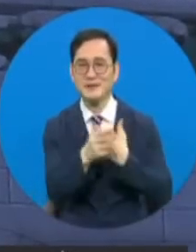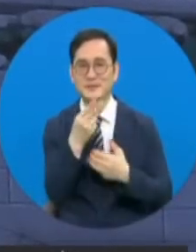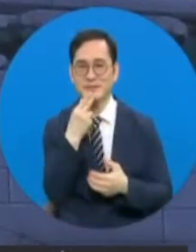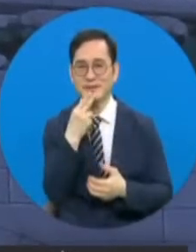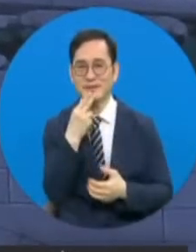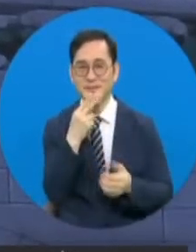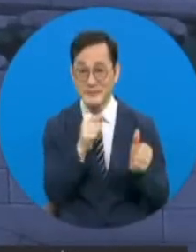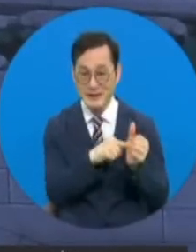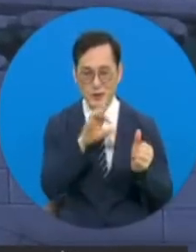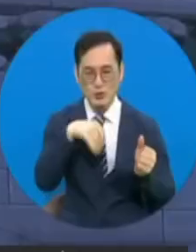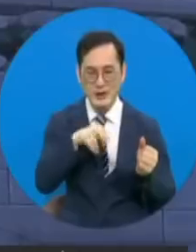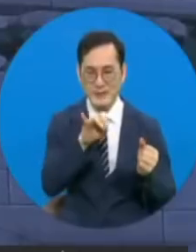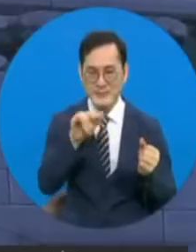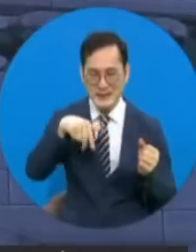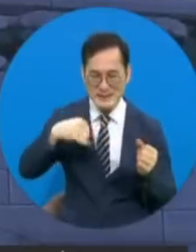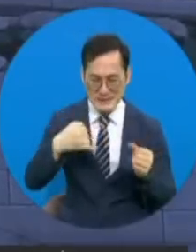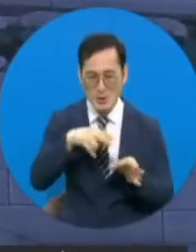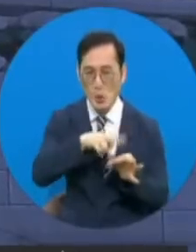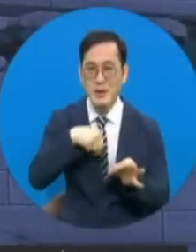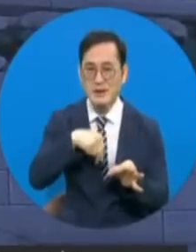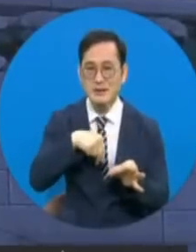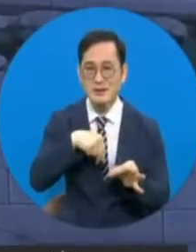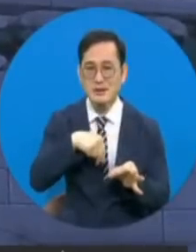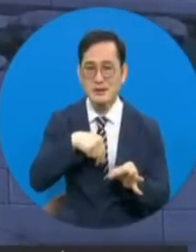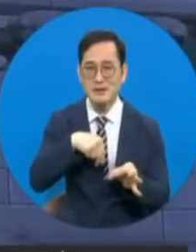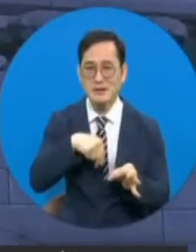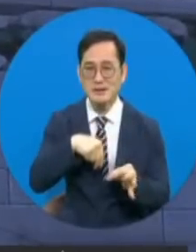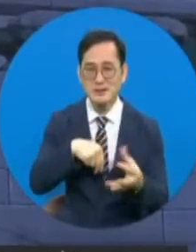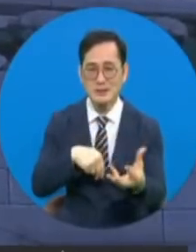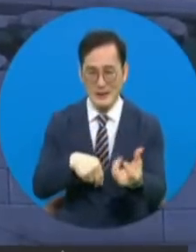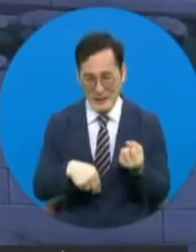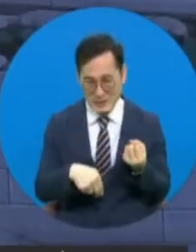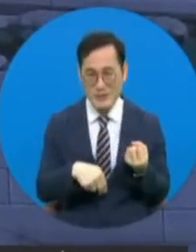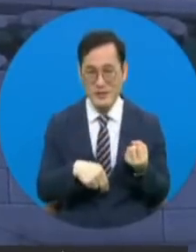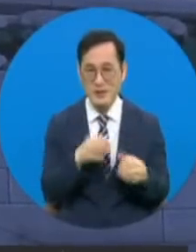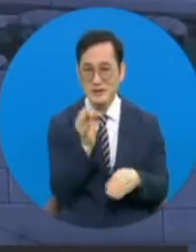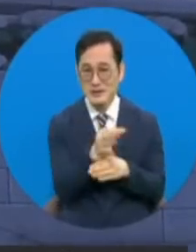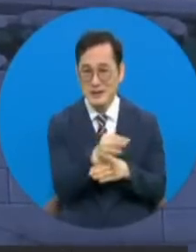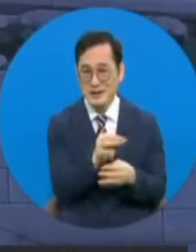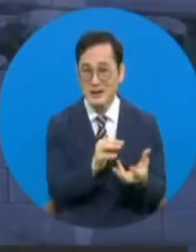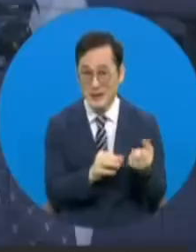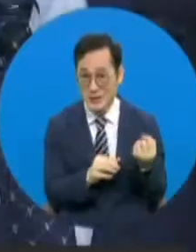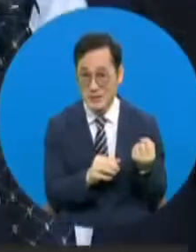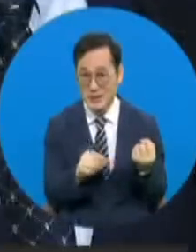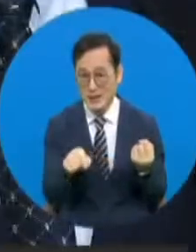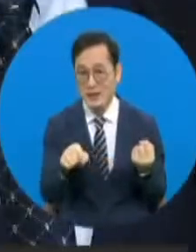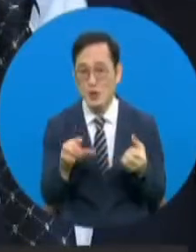대해서 수사당국이 해당 기관을 압수수색했습니다